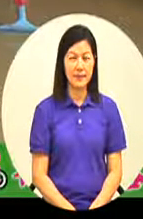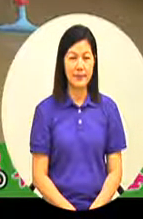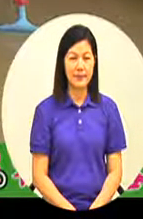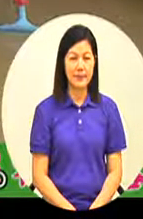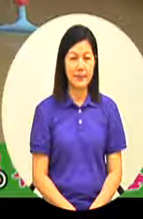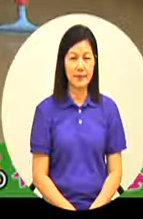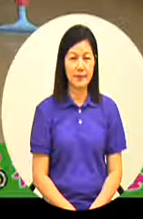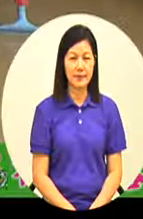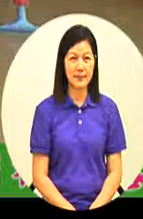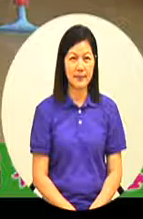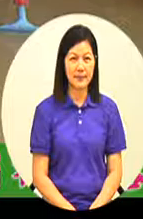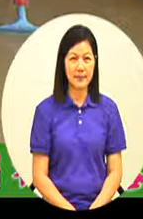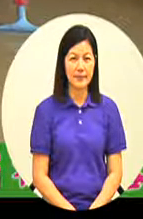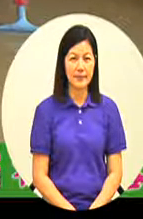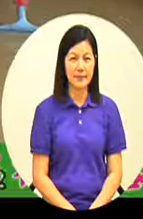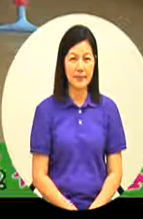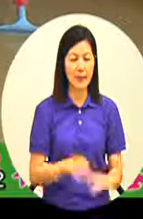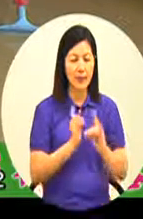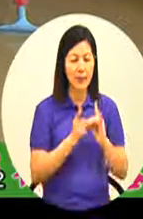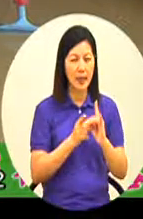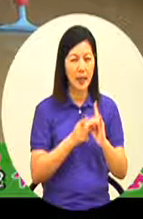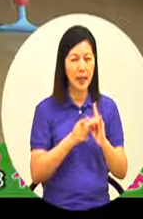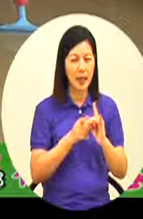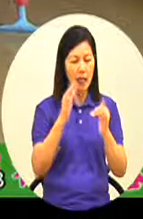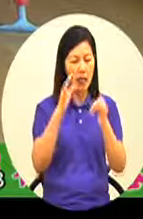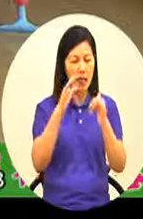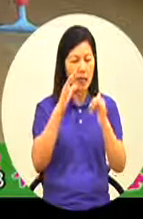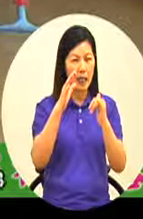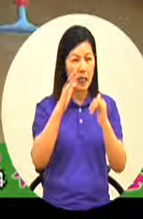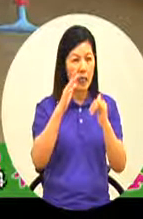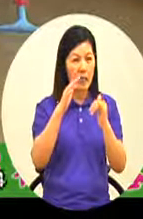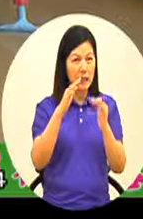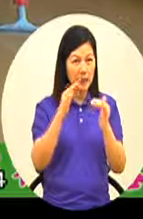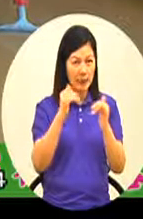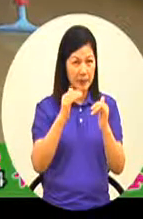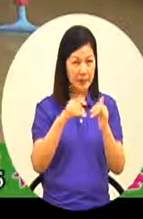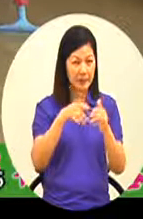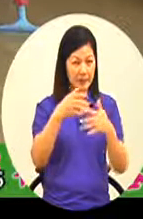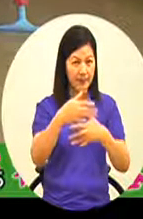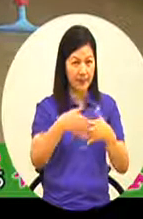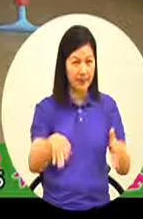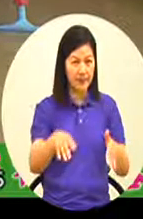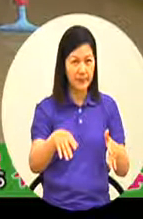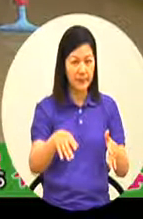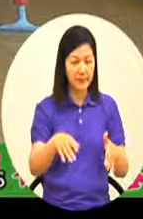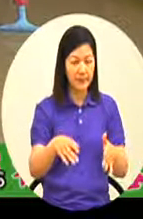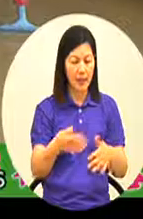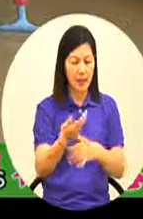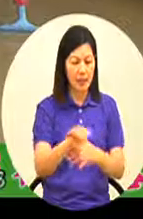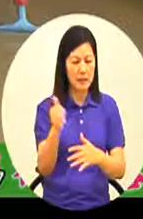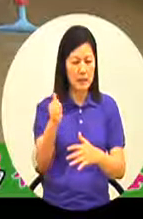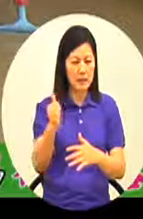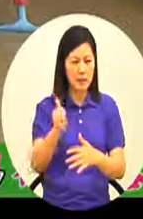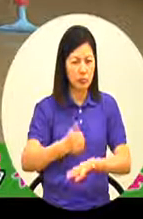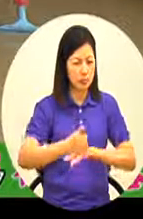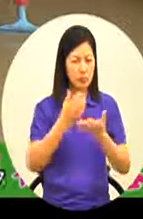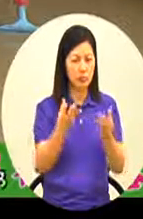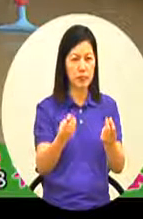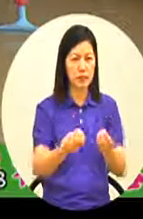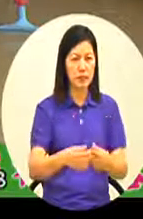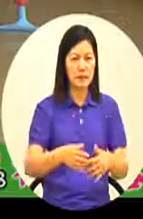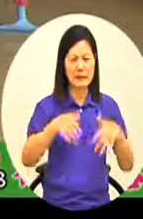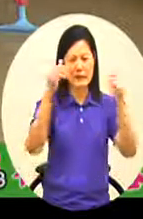在悼念的礼堂淹水的窘境，也对往生者相当的不敬。这叫做在落